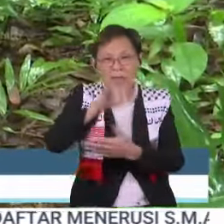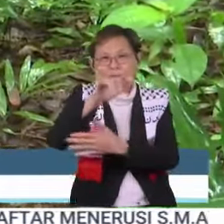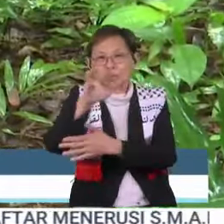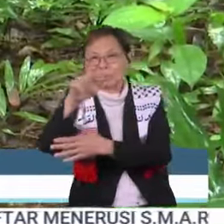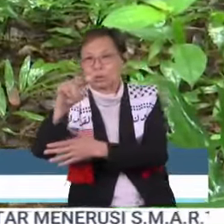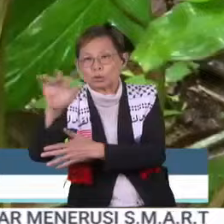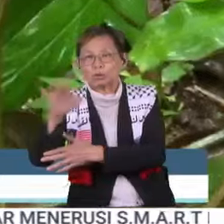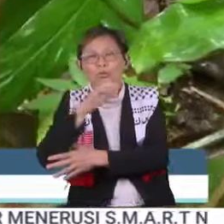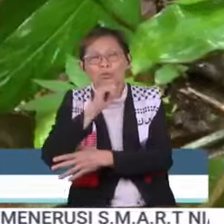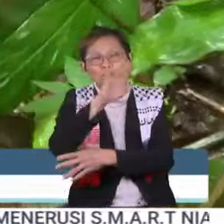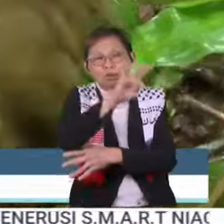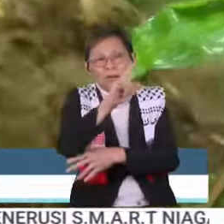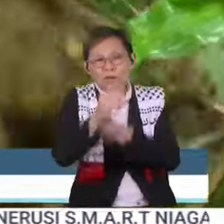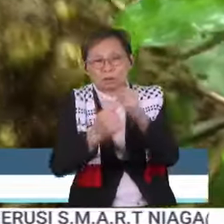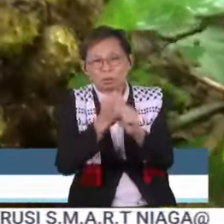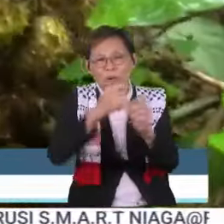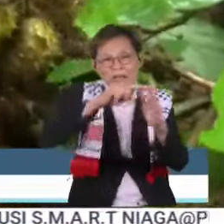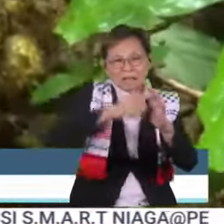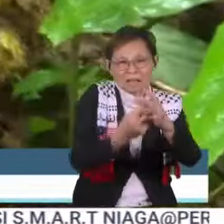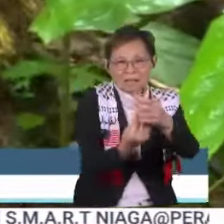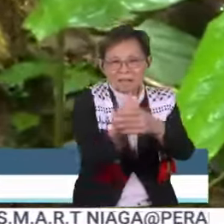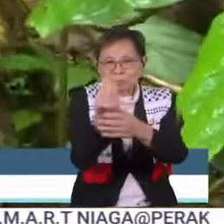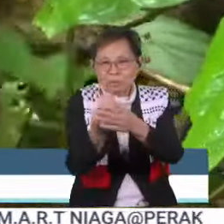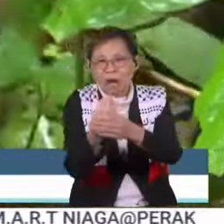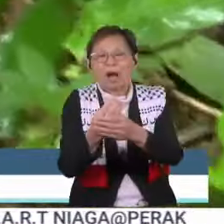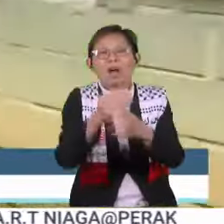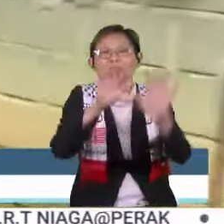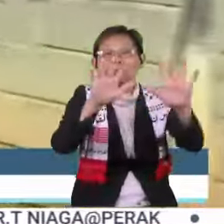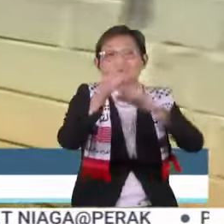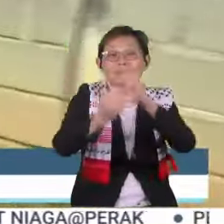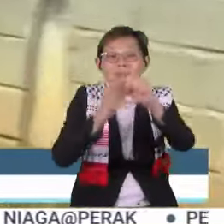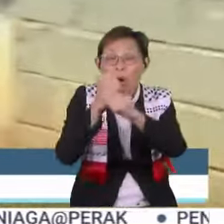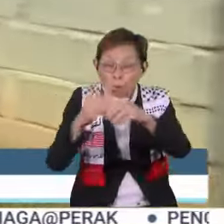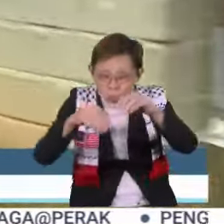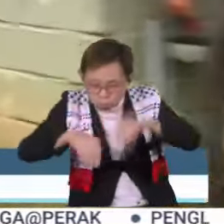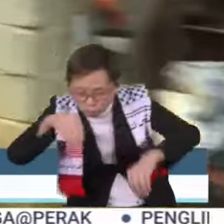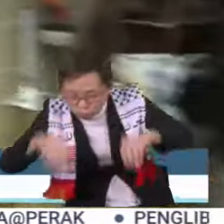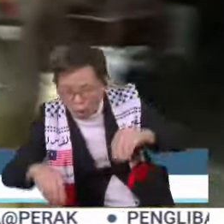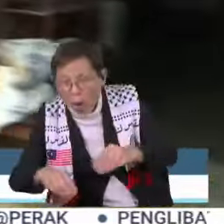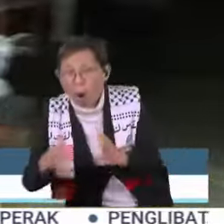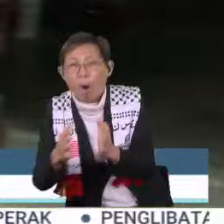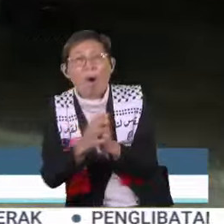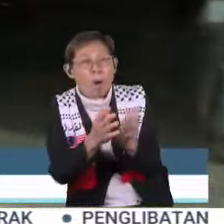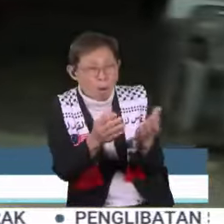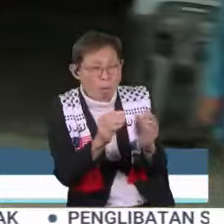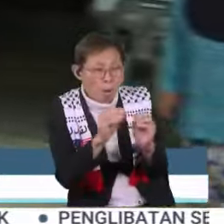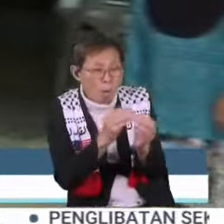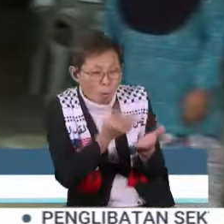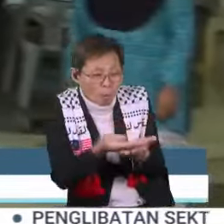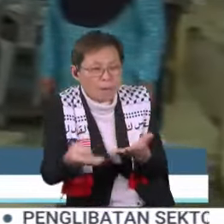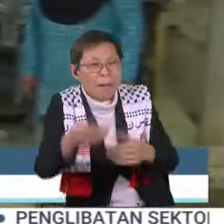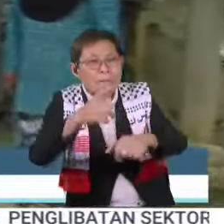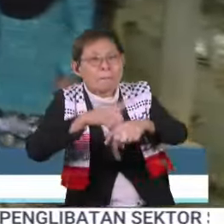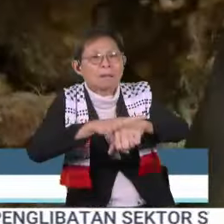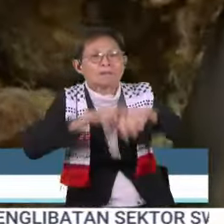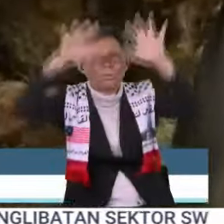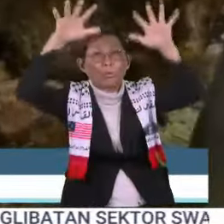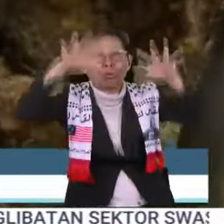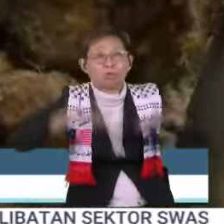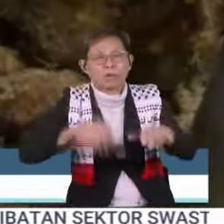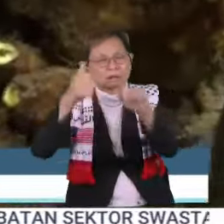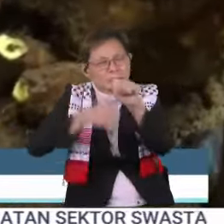71 tahun, dia mula menanam ubi ini sejak 10 tahun lalu selepas permintaan meningkat ketika musim tengkujo.